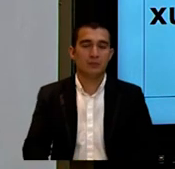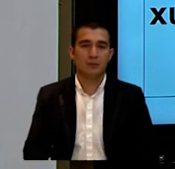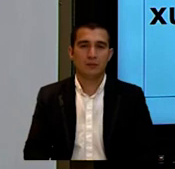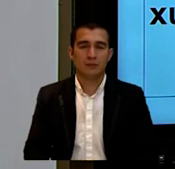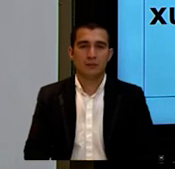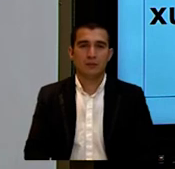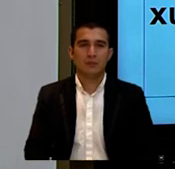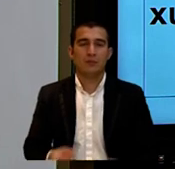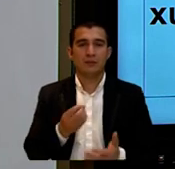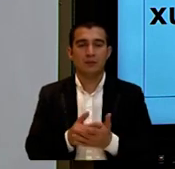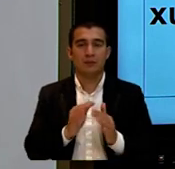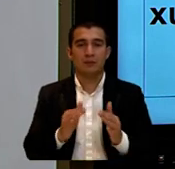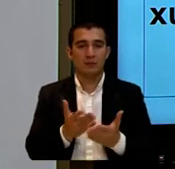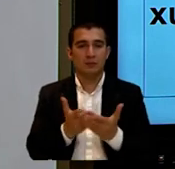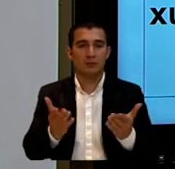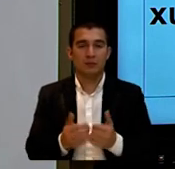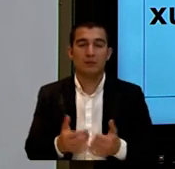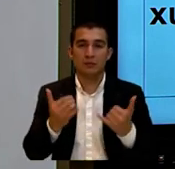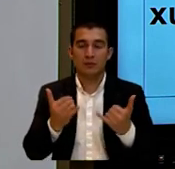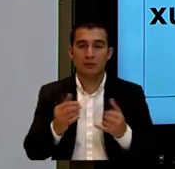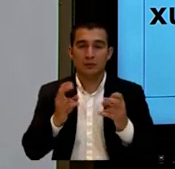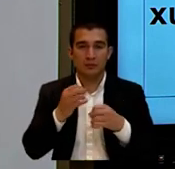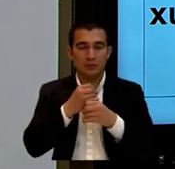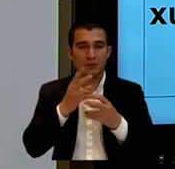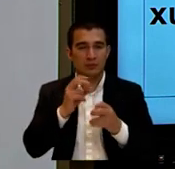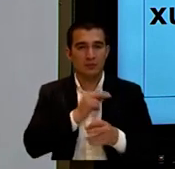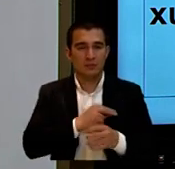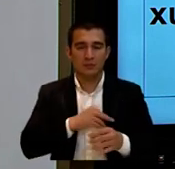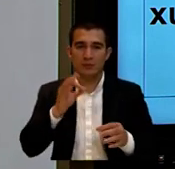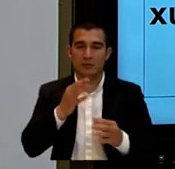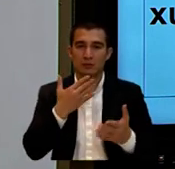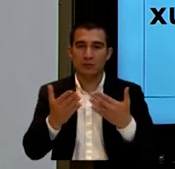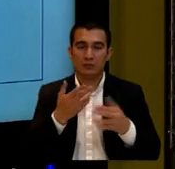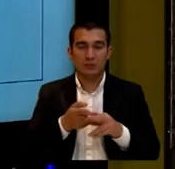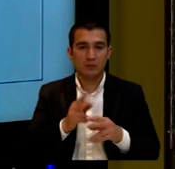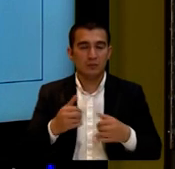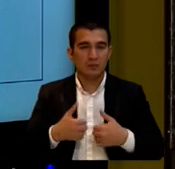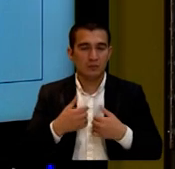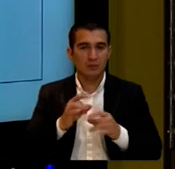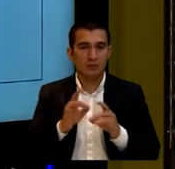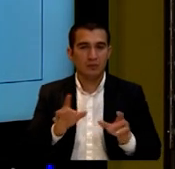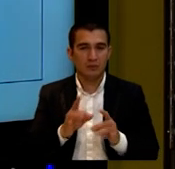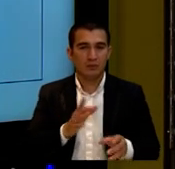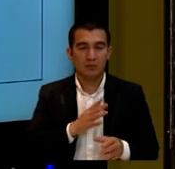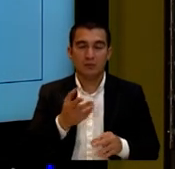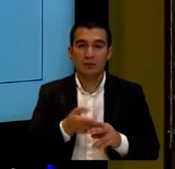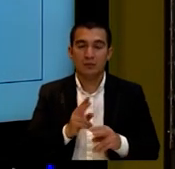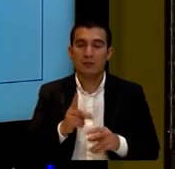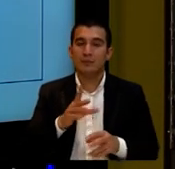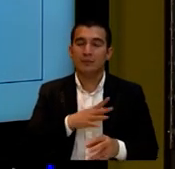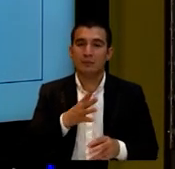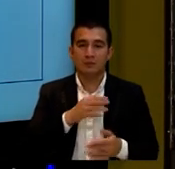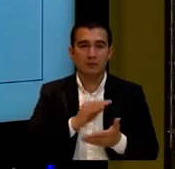Әзіз құчылар, бүгінгі лаборатория үшімізді бәжәріп болдық. Әді бәжәрілген үш